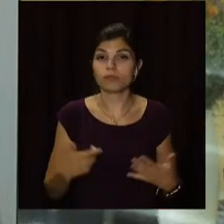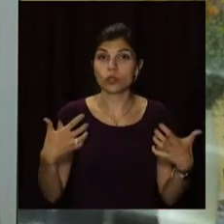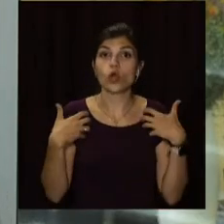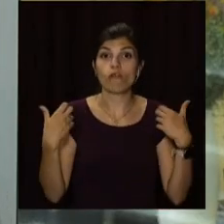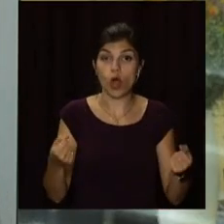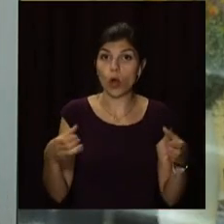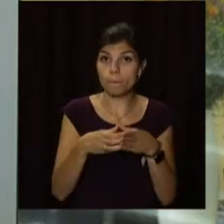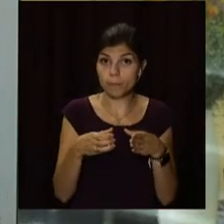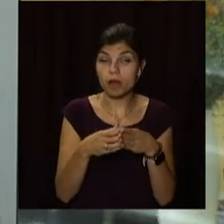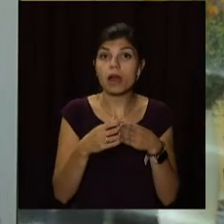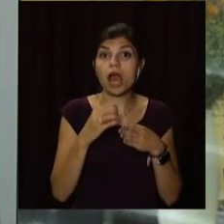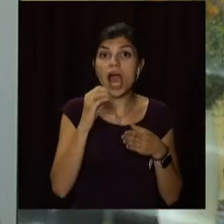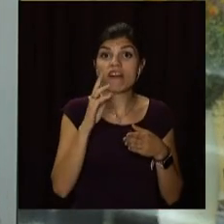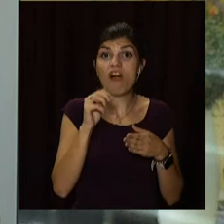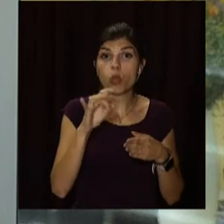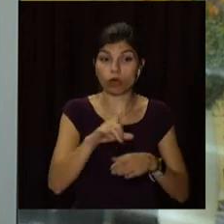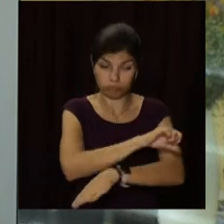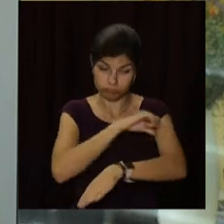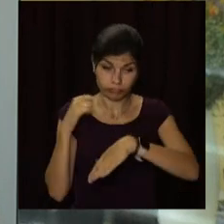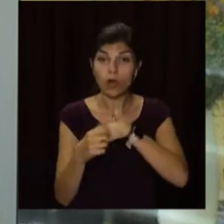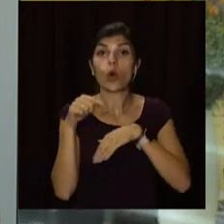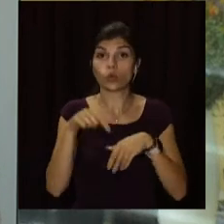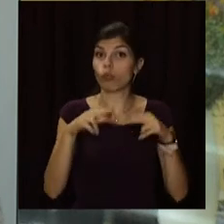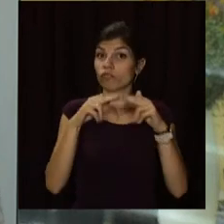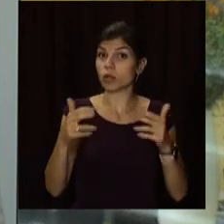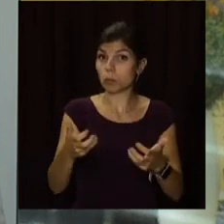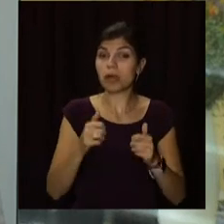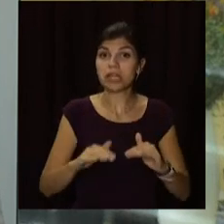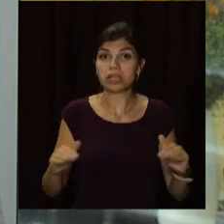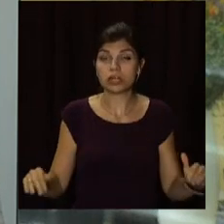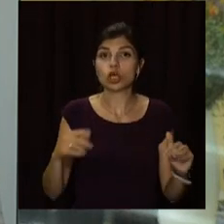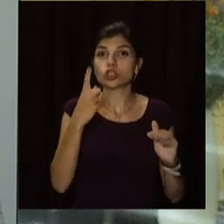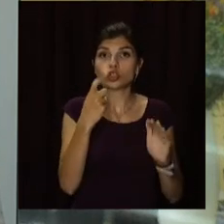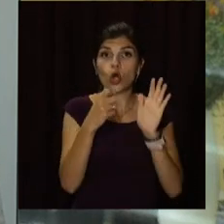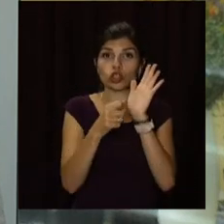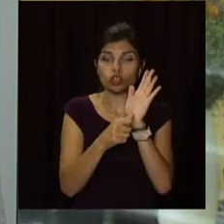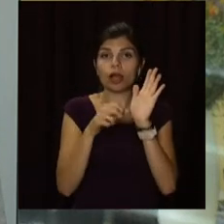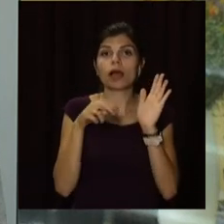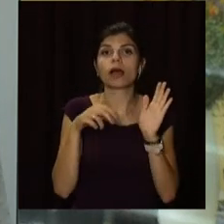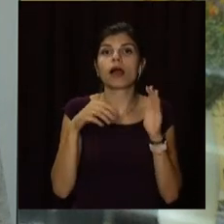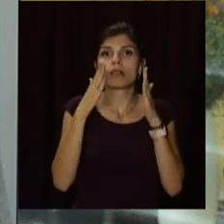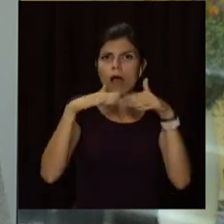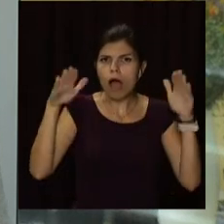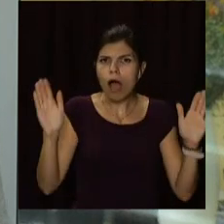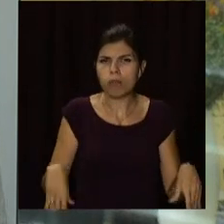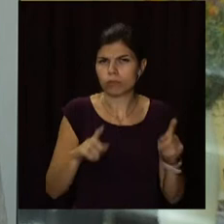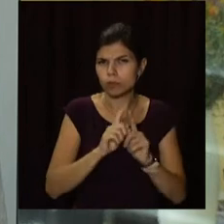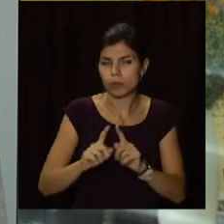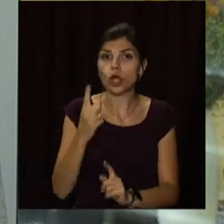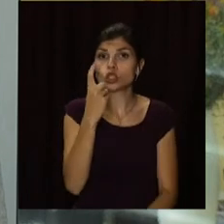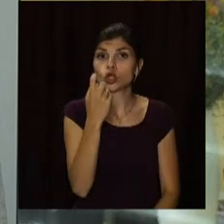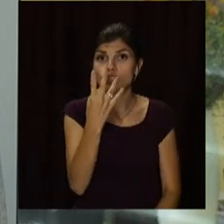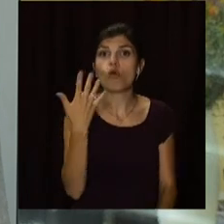Оздоровча кампанія на екваторі. Цьогоріч у Дніпрі приймають дітлахів 106 пришкільних таборів. 104